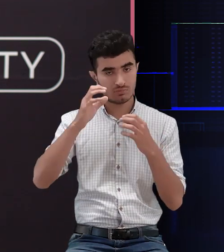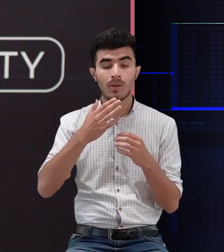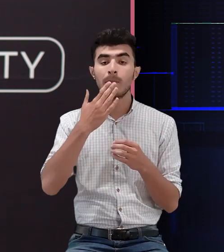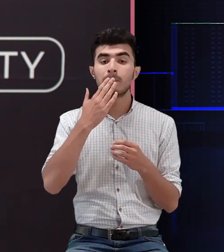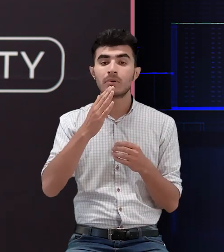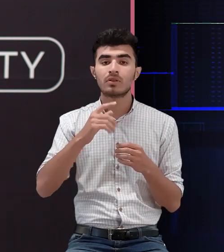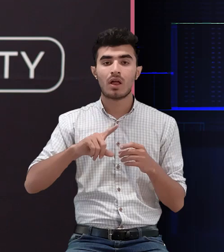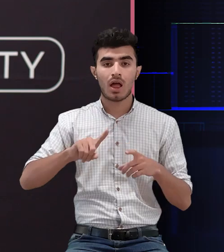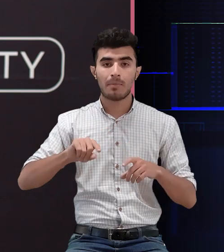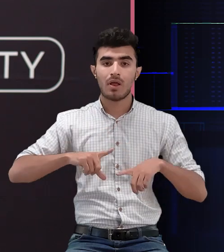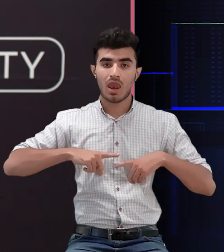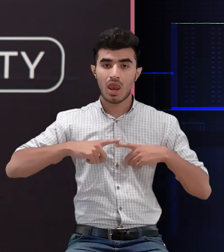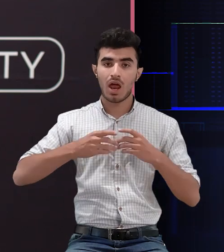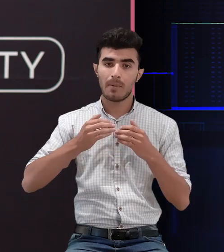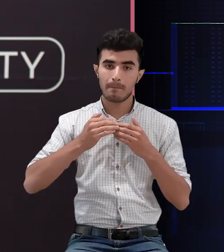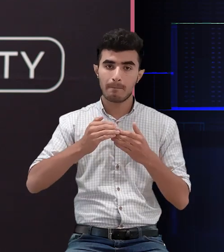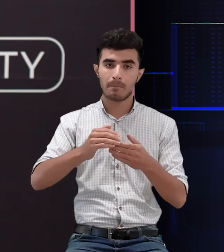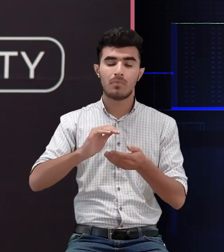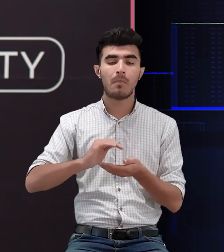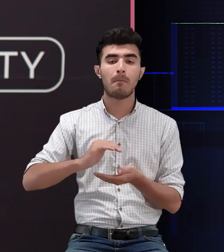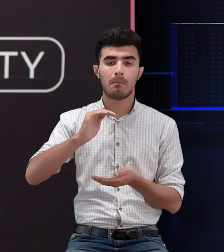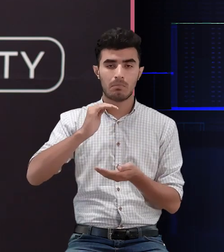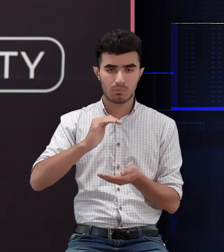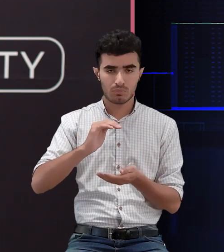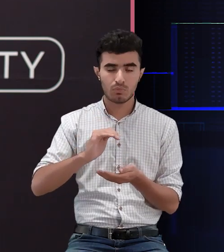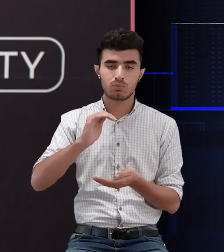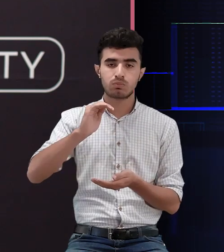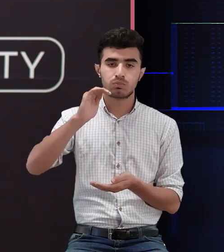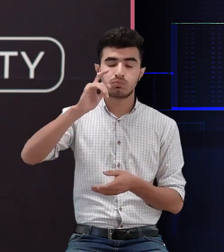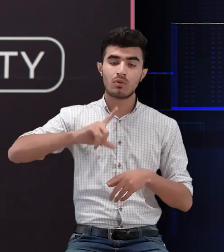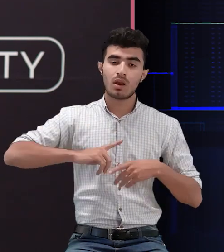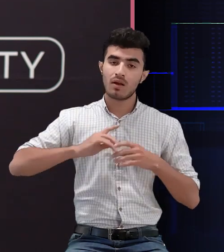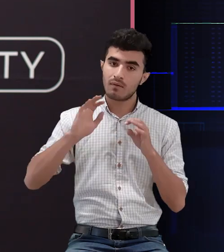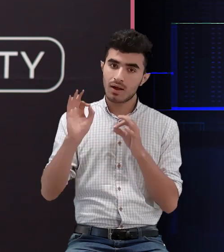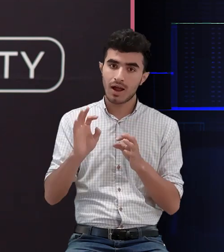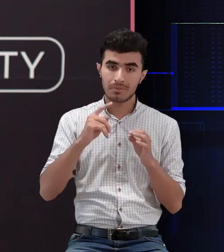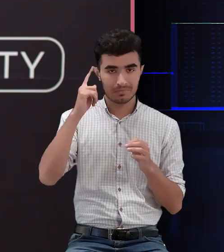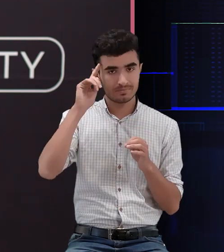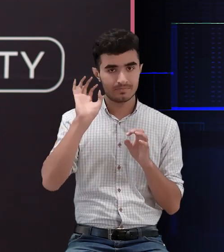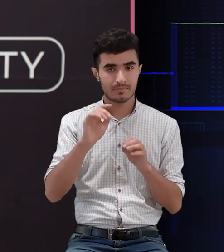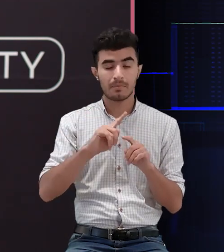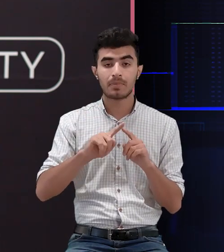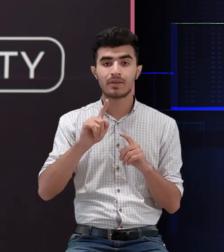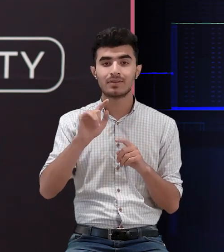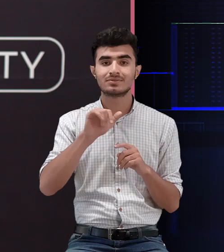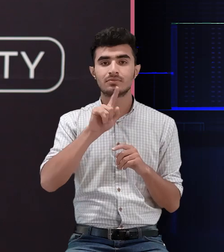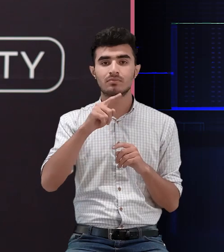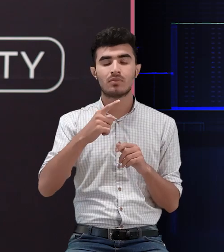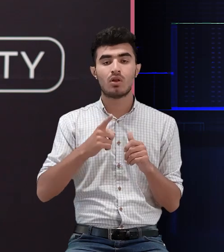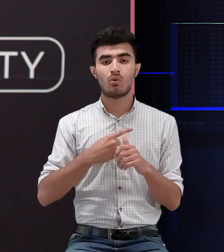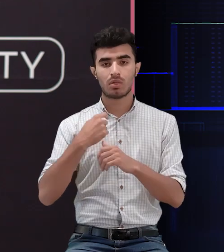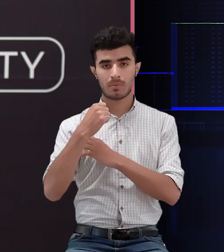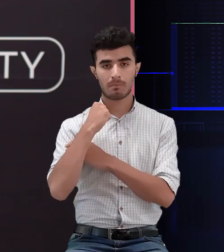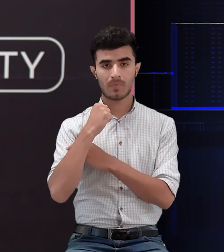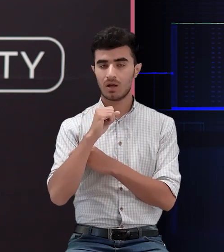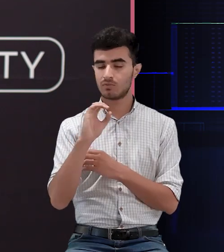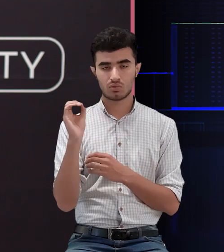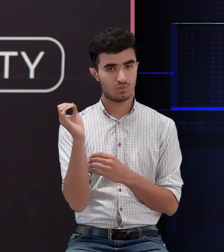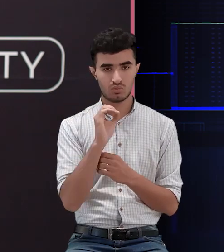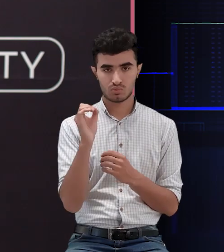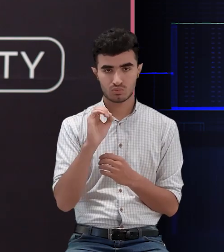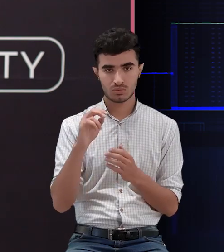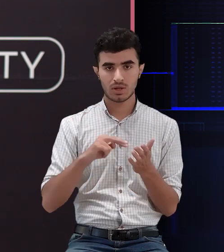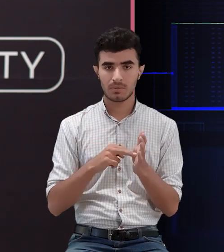ساری زندگی ہی وہ بچہ جب بڑا بھی ہو جائے گا آٹسٹک رہے گا, اس کا مطلب یہ نہیں کہ وہ انڈیپینڈنٹ نہیں ہوگا. اس کا مطلب